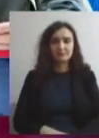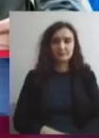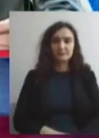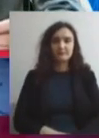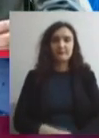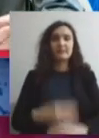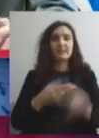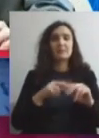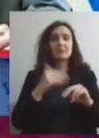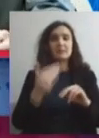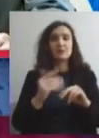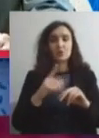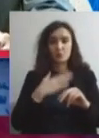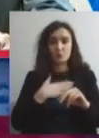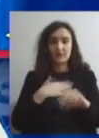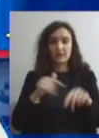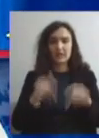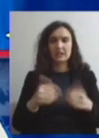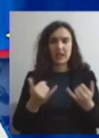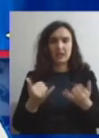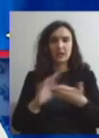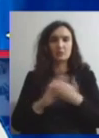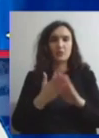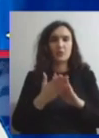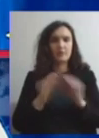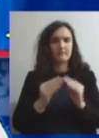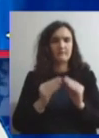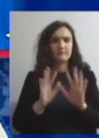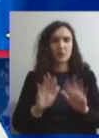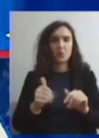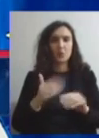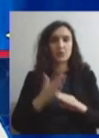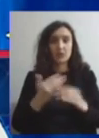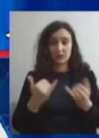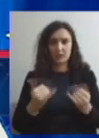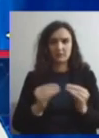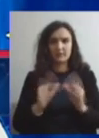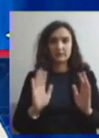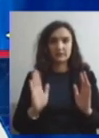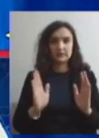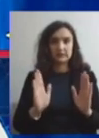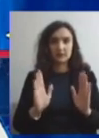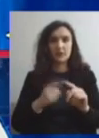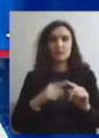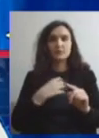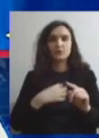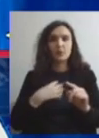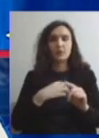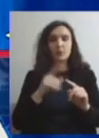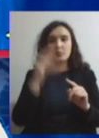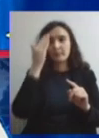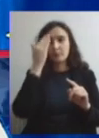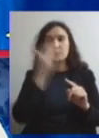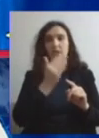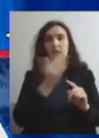იმისათვის რომ ჩვენ ეს არსებული მდგომარეობა შევინარჩუნოთ ისევ როგორც არის დღეს, მნიშვნელოვანი არის რომ ჩვენი მოსახლეობის